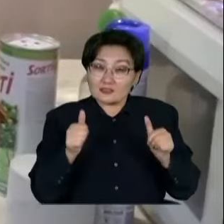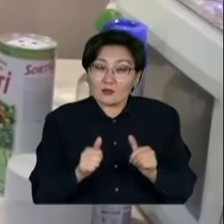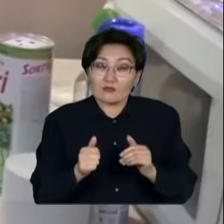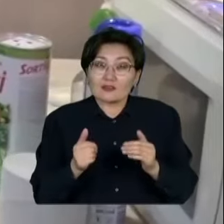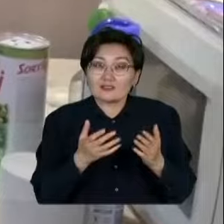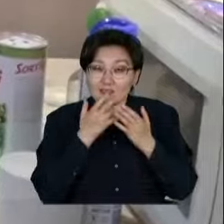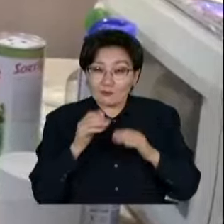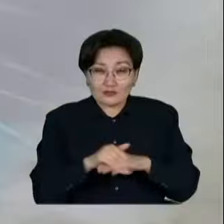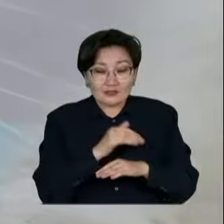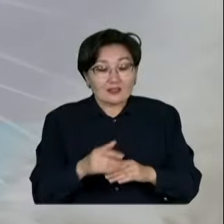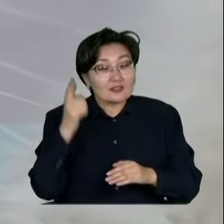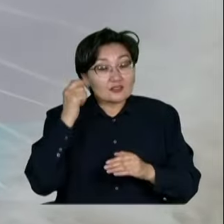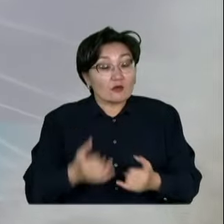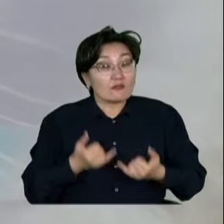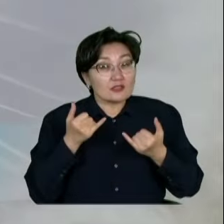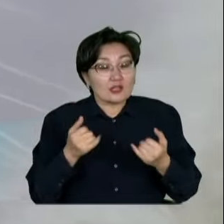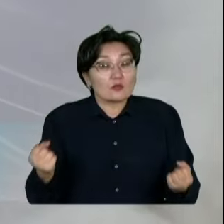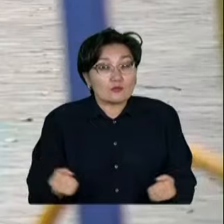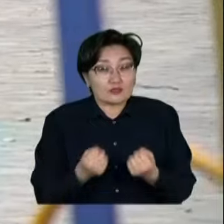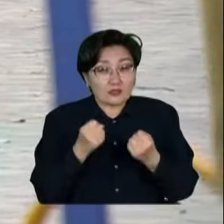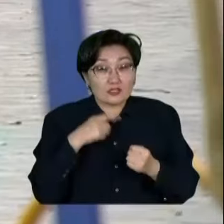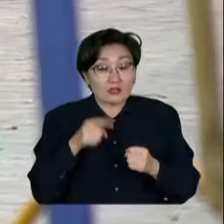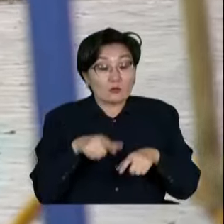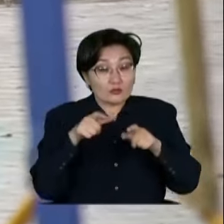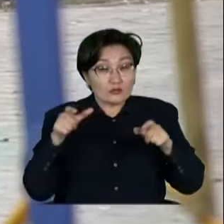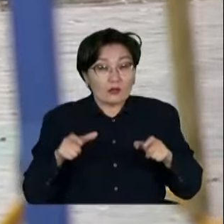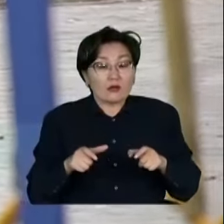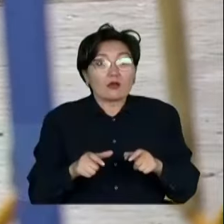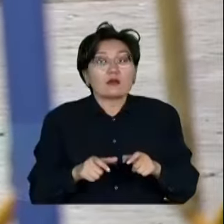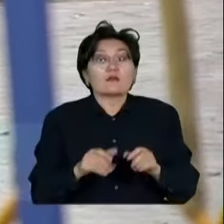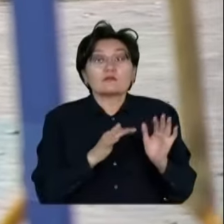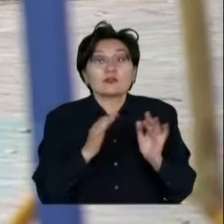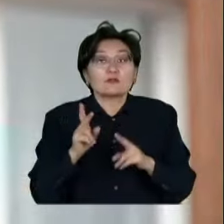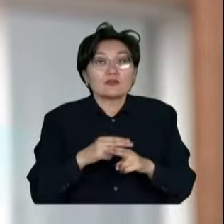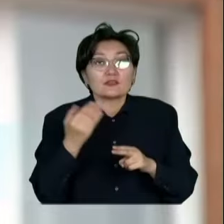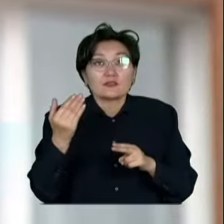Ее знают, уважают и поддерживают. Ведь, как говорят горожане, парк без нее уже